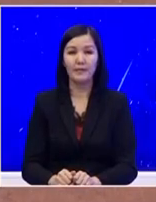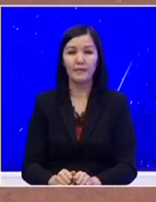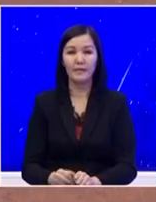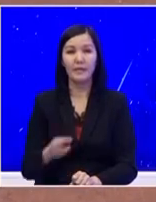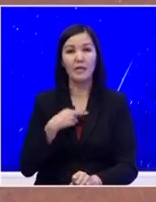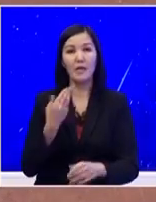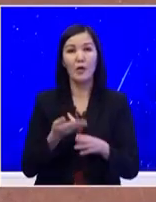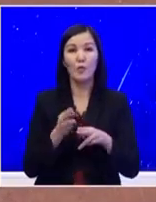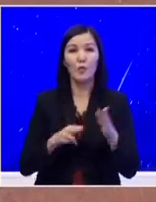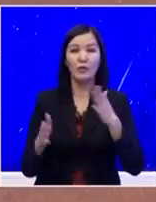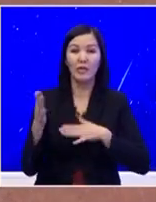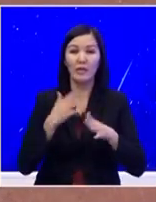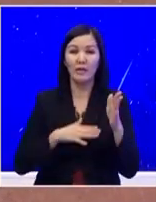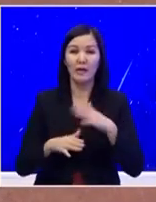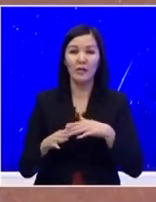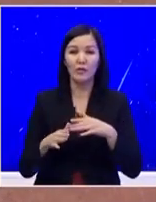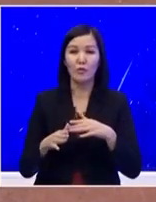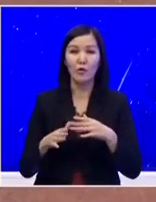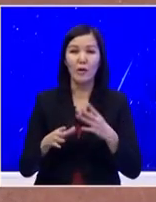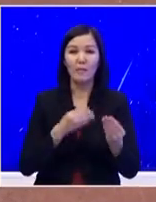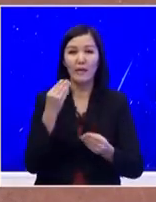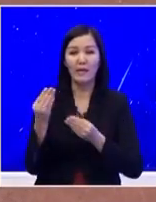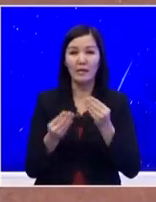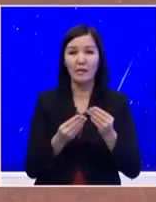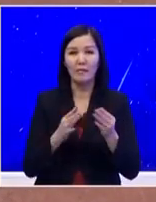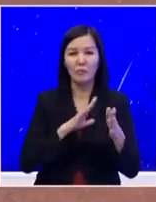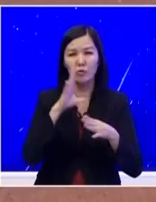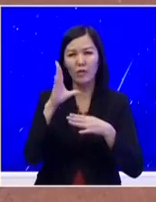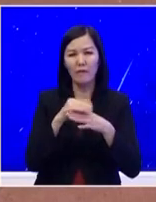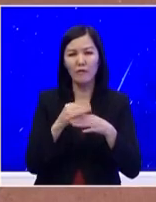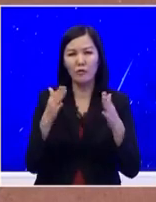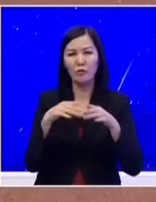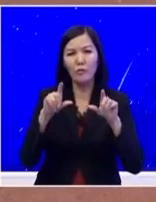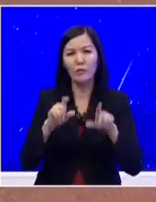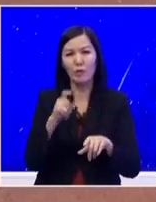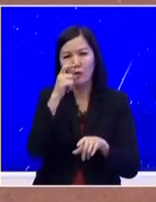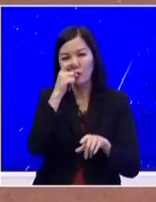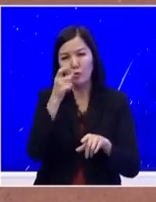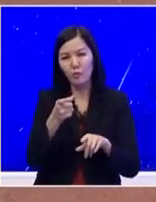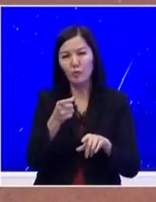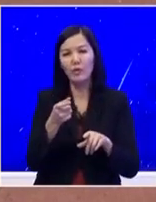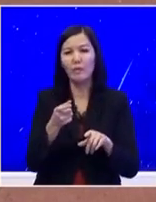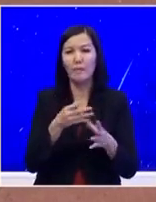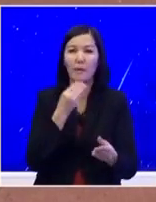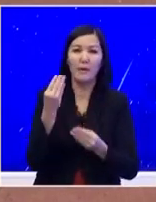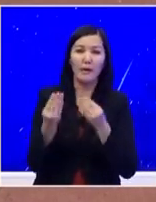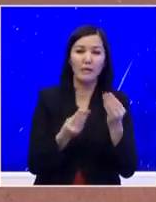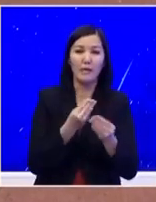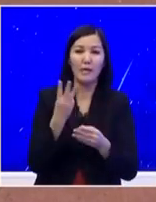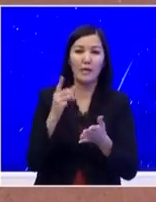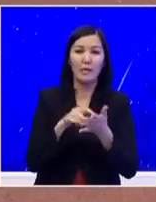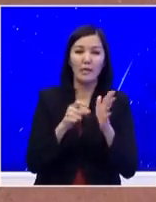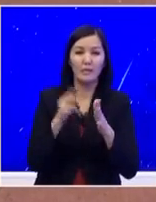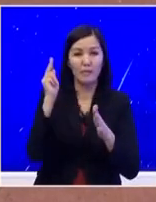Я очень рад, что нам разрешили выходить во двор, а то целый день сидим дома, скучно. Охота поиграть, побегать. Сам я учусь в 3-м классе,